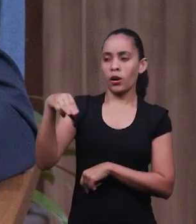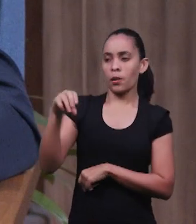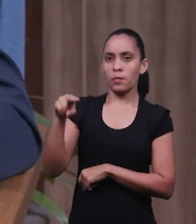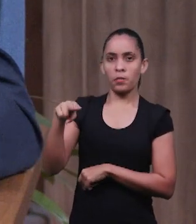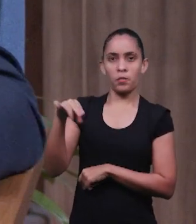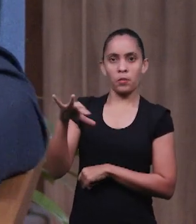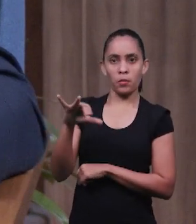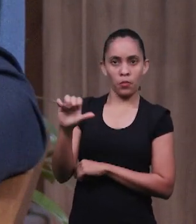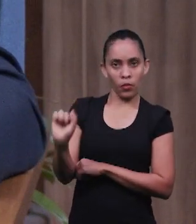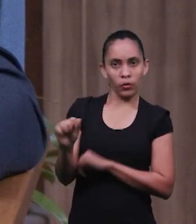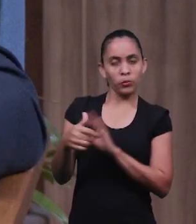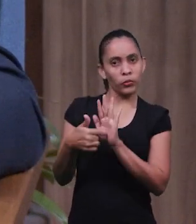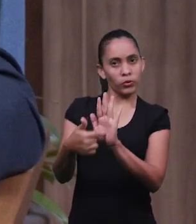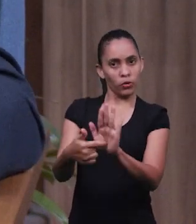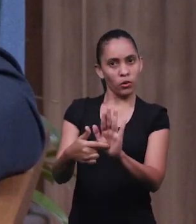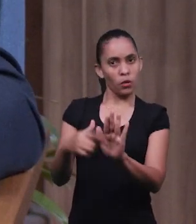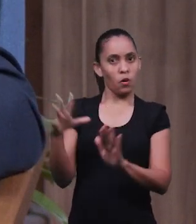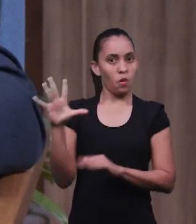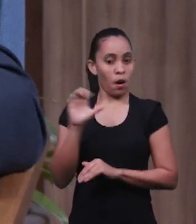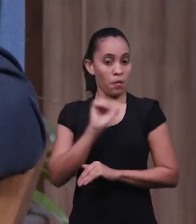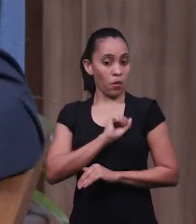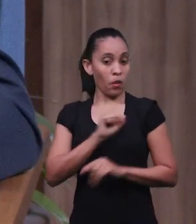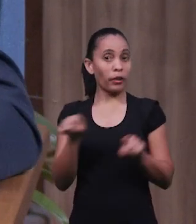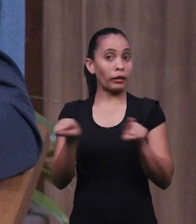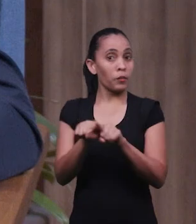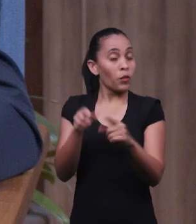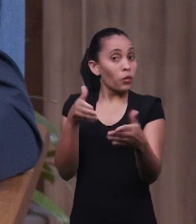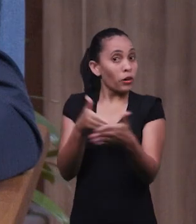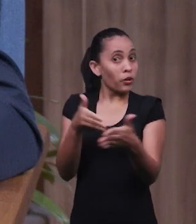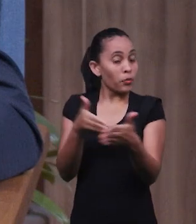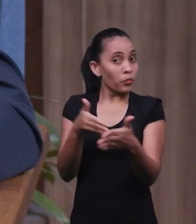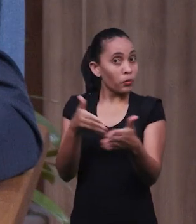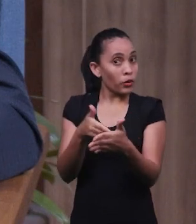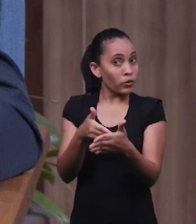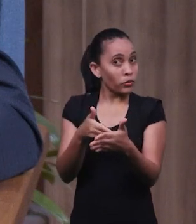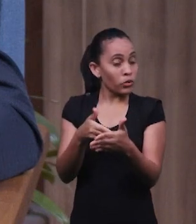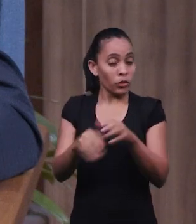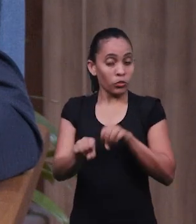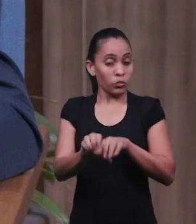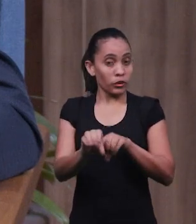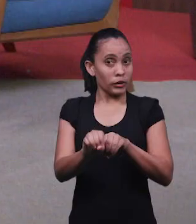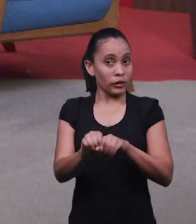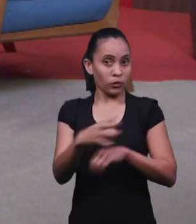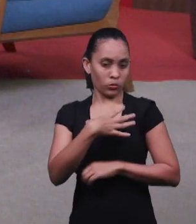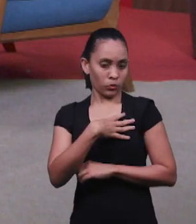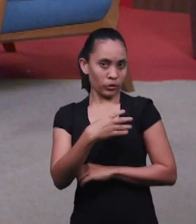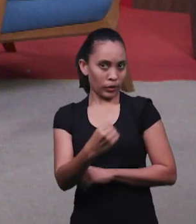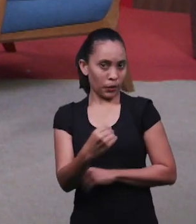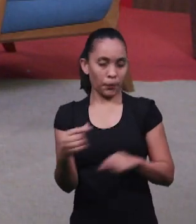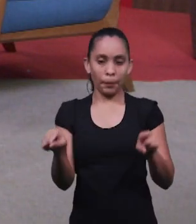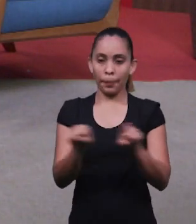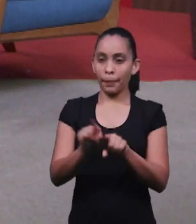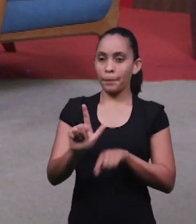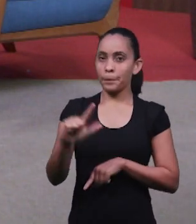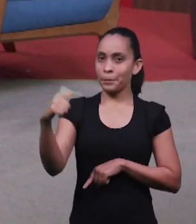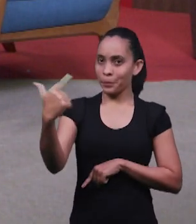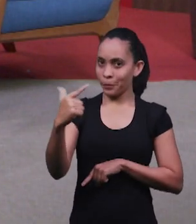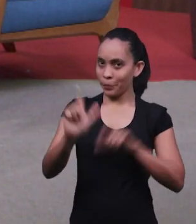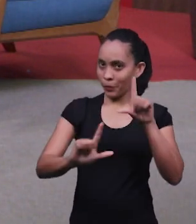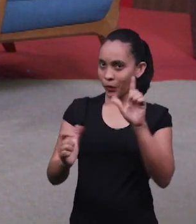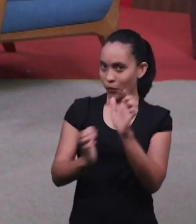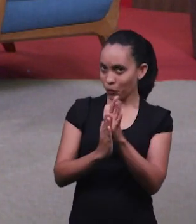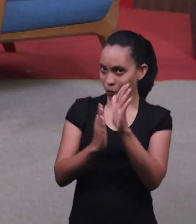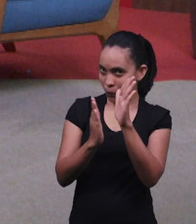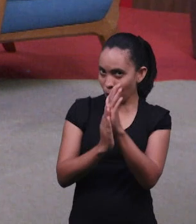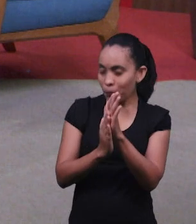Metsis va parler de la thématique Amour et limite dans l'interaction avec nos enfants. Dans la partie parfaite